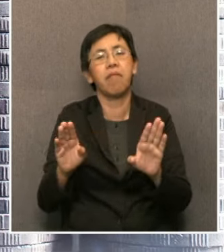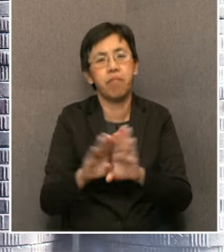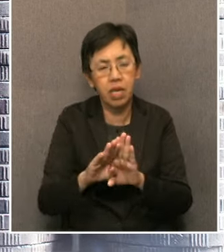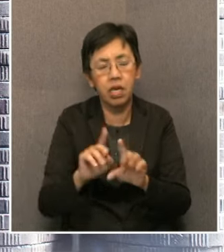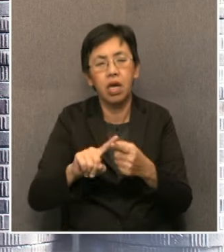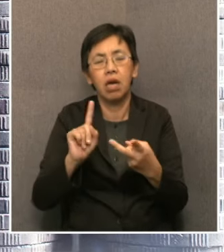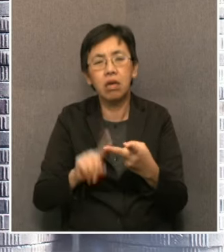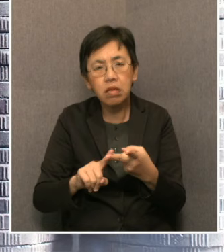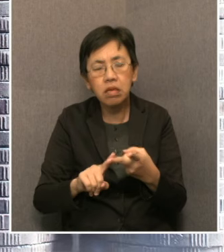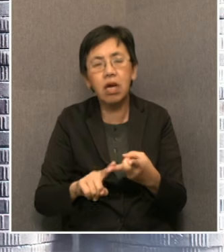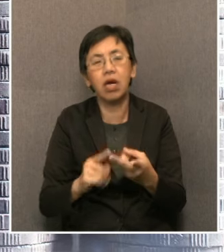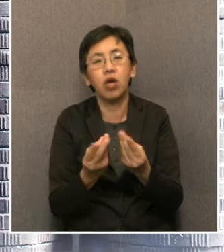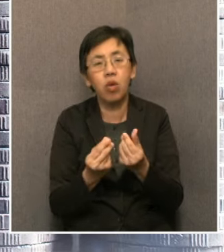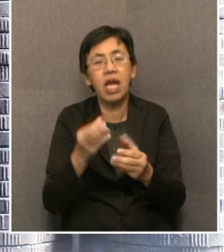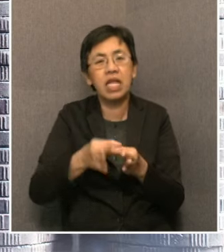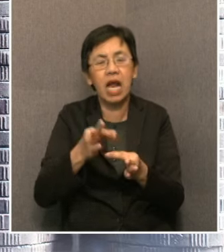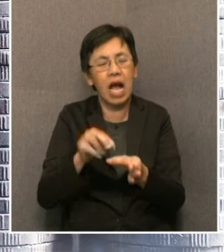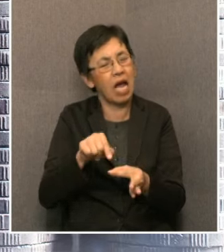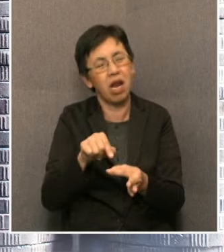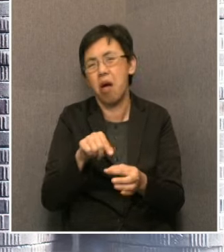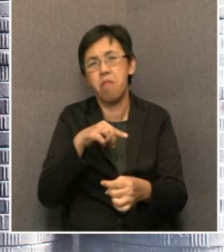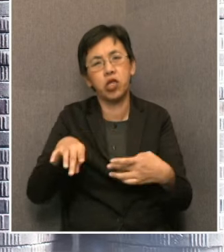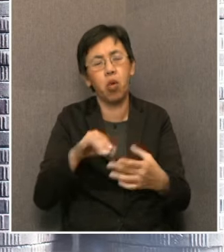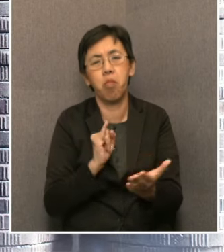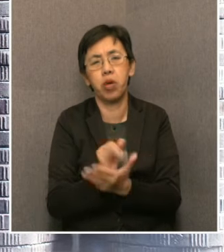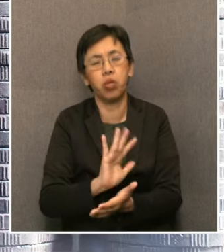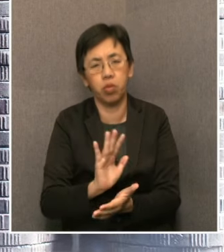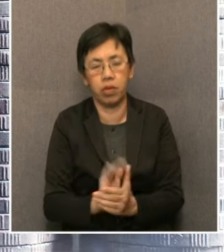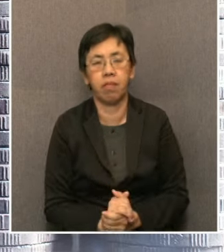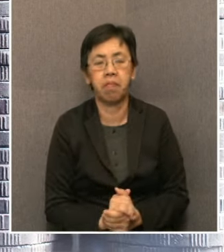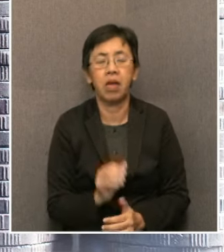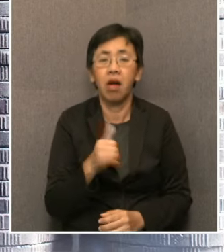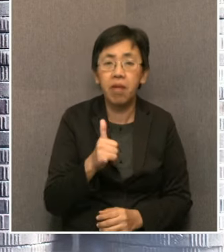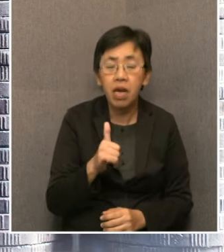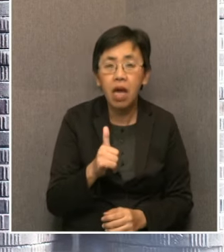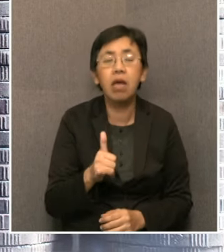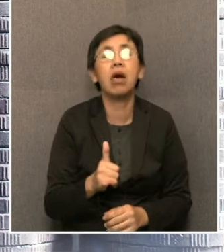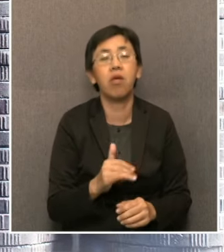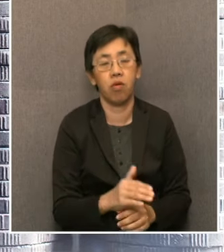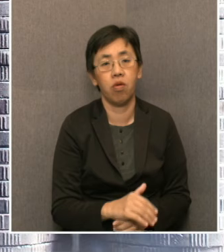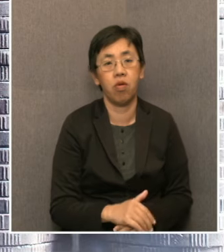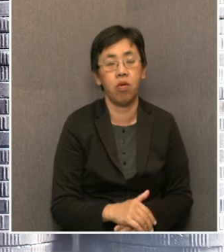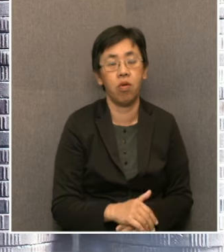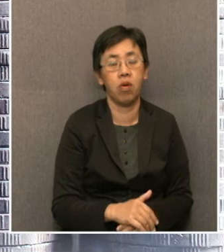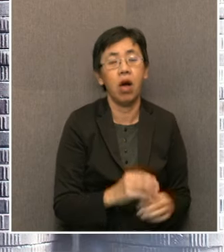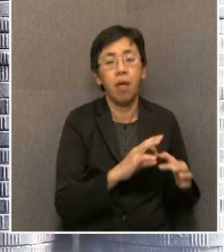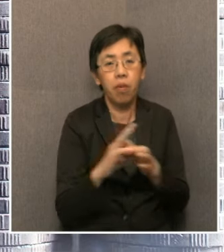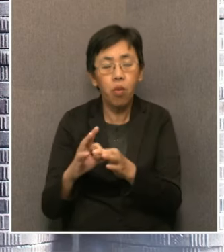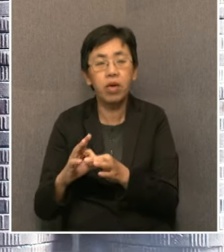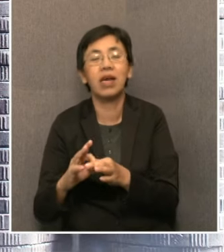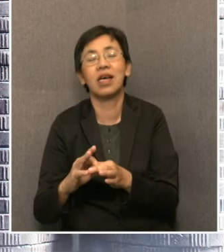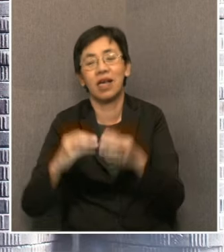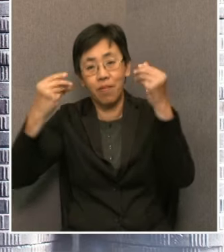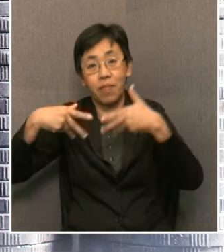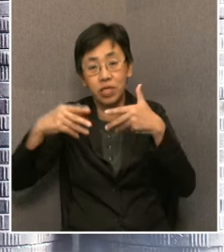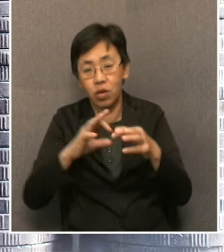หรอเลขบัชีเงินฝากธนาคารไม่ถกต้องขณะที่บางส่วนก็ยังไมได้ผูกบัญชีพร้อมเพกับเลขประจำ